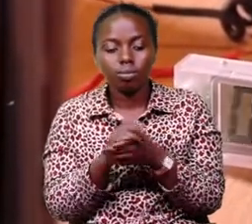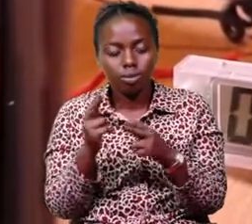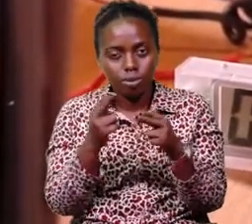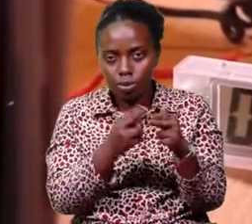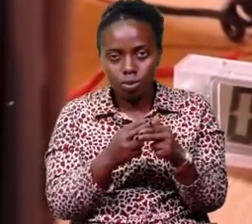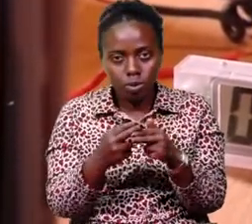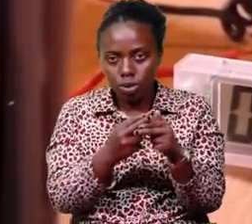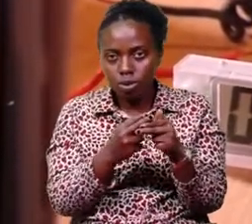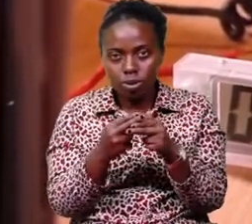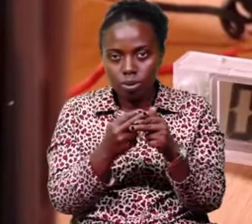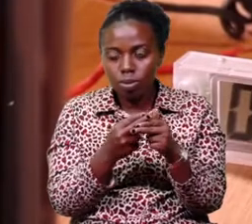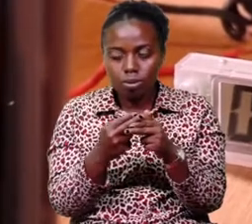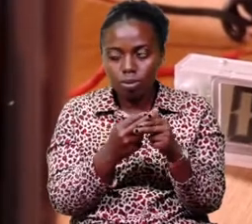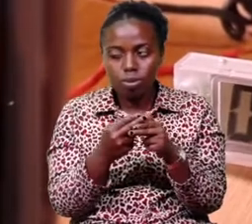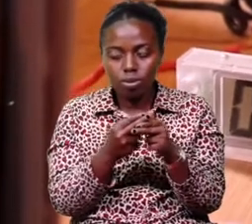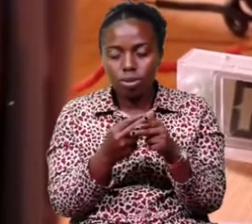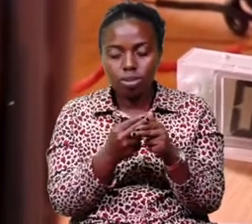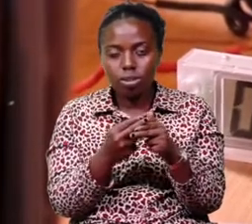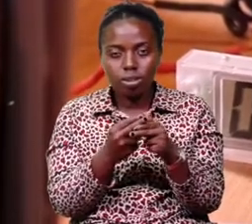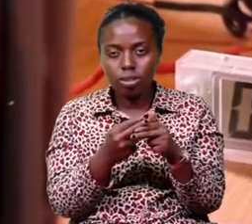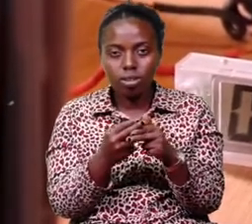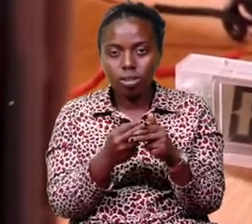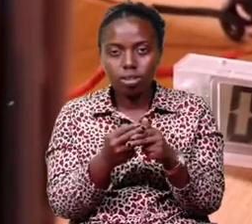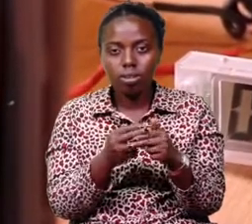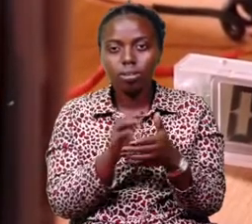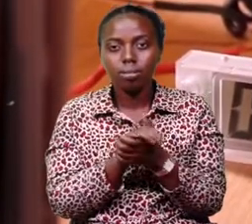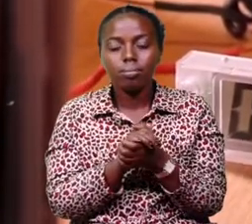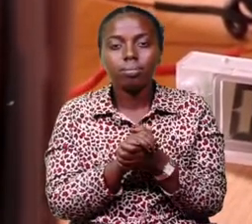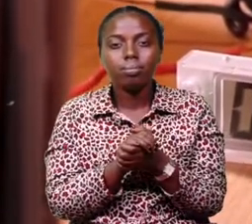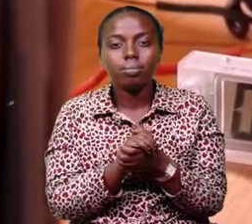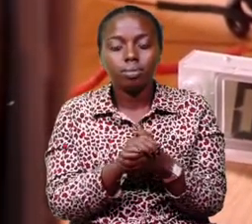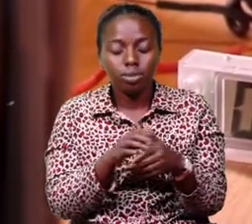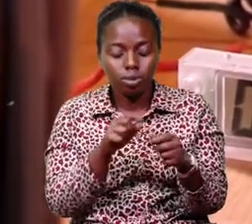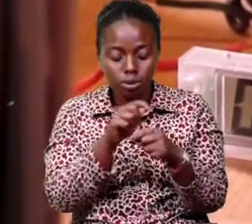witonze ukagacumekana ko urutsinga rugafata cyane.